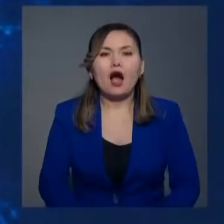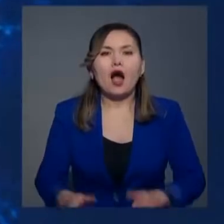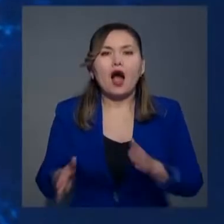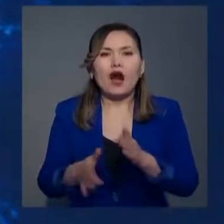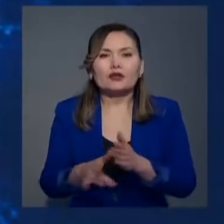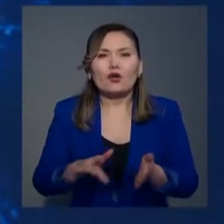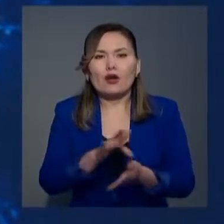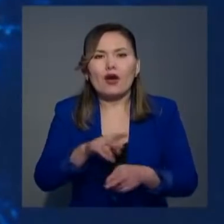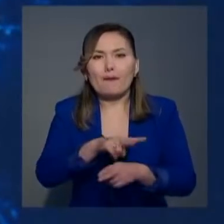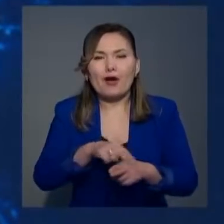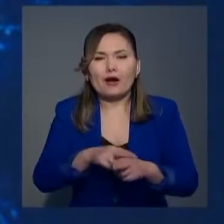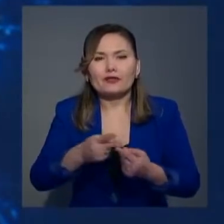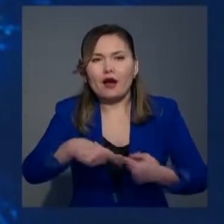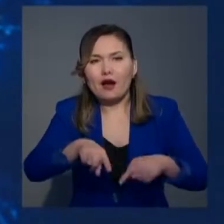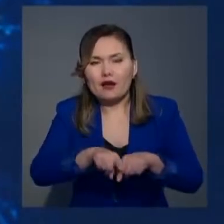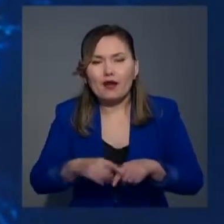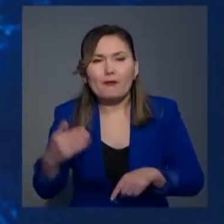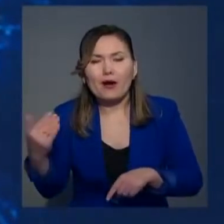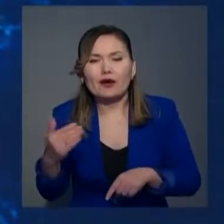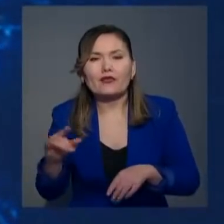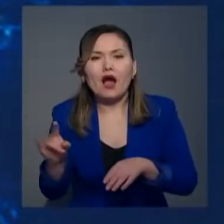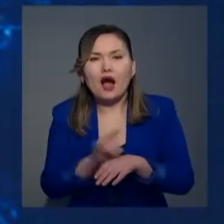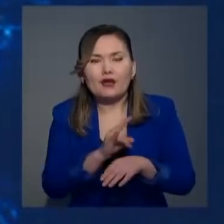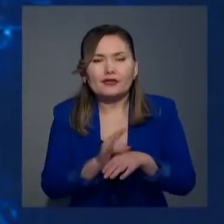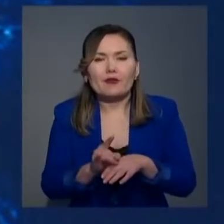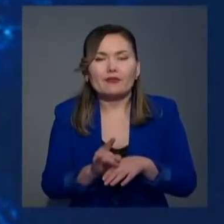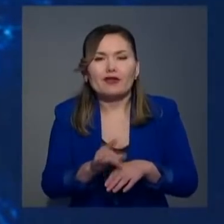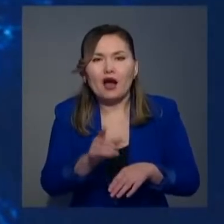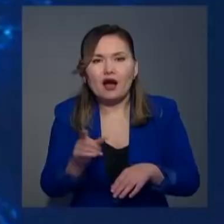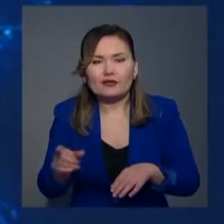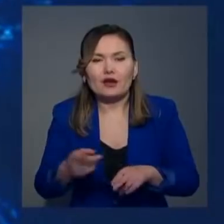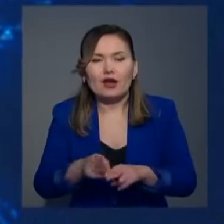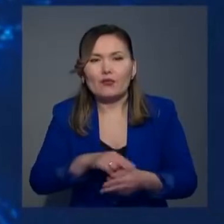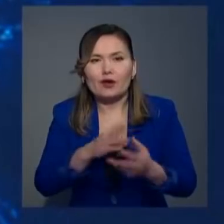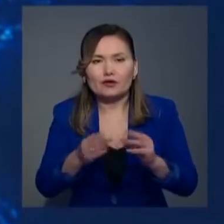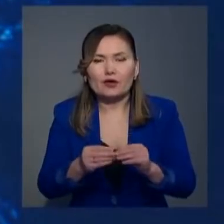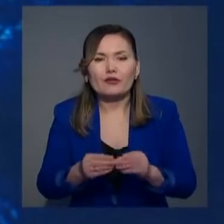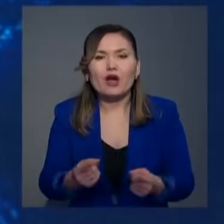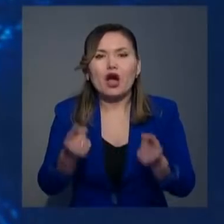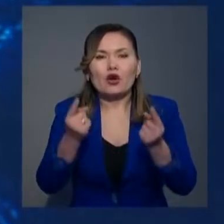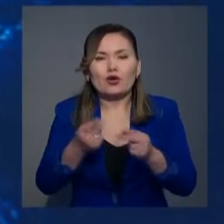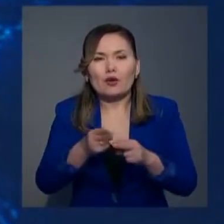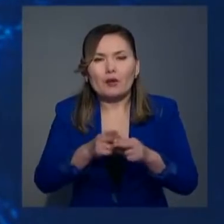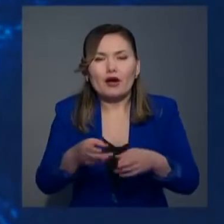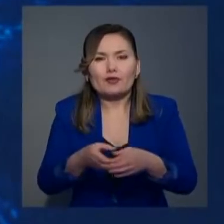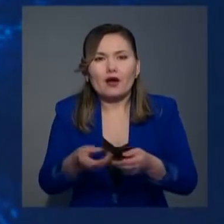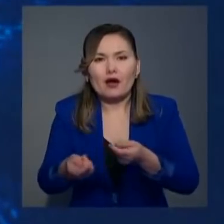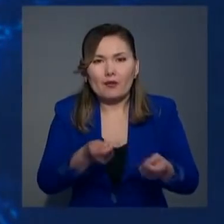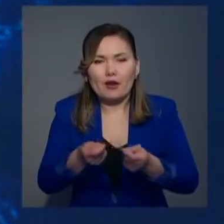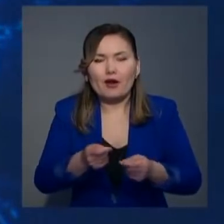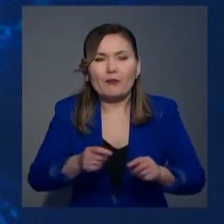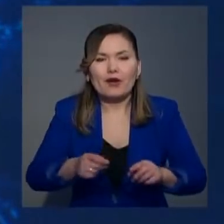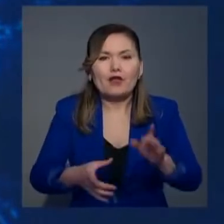Атыраудың полиция басқармасына алаяқтарға алданған салымшылар Хоум Автоинвест мекемесінің басшыларының бірін кепілдікке